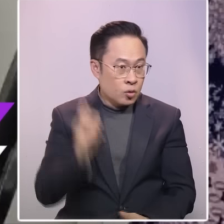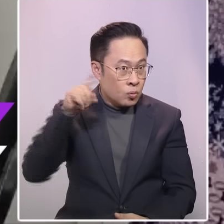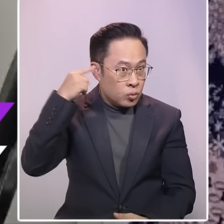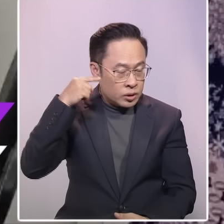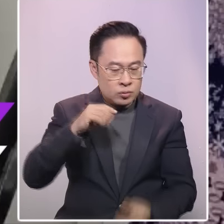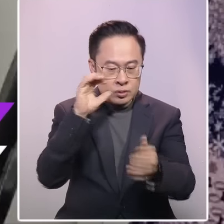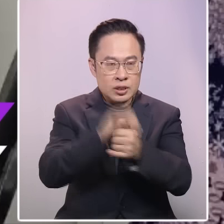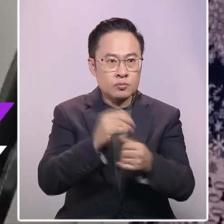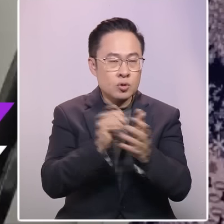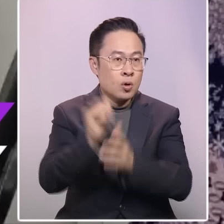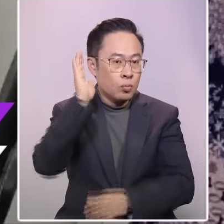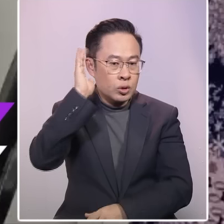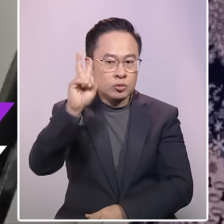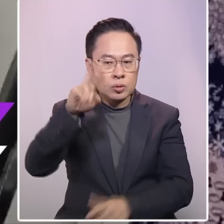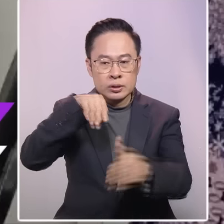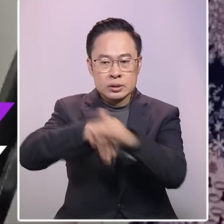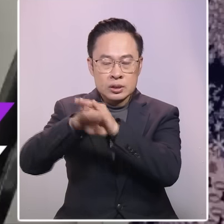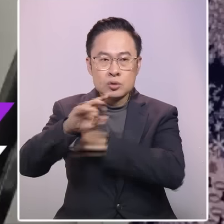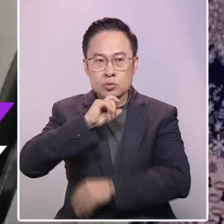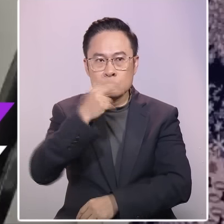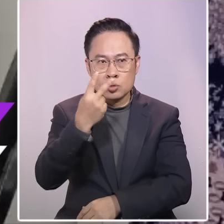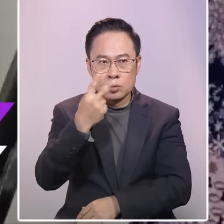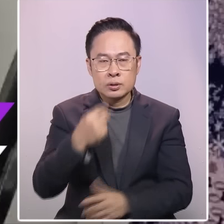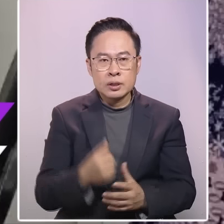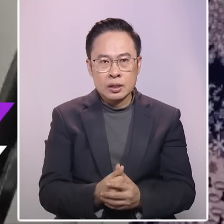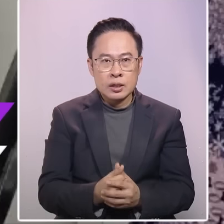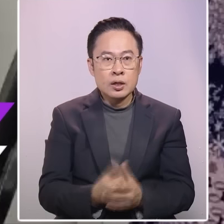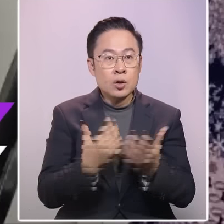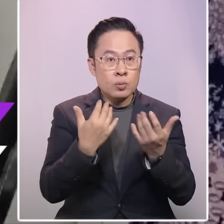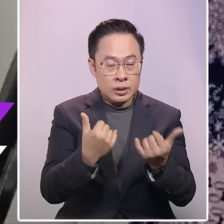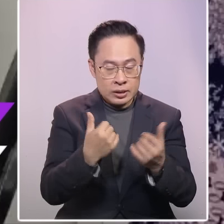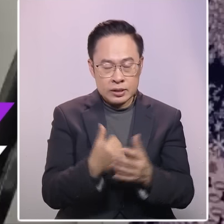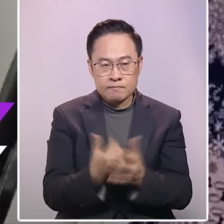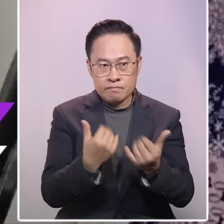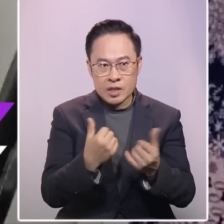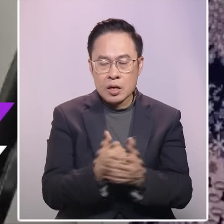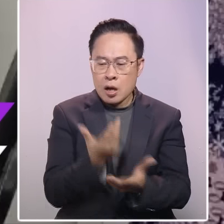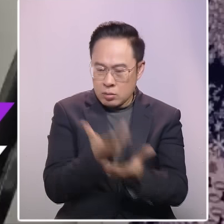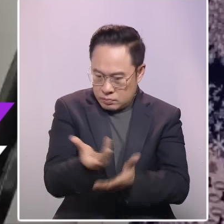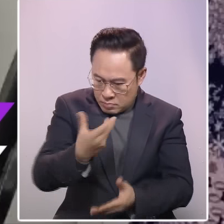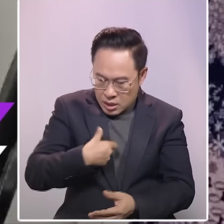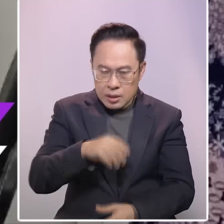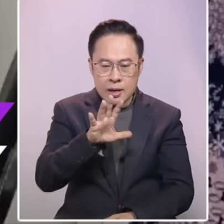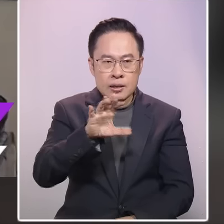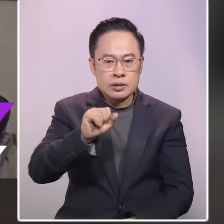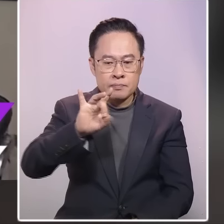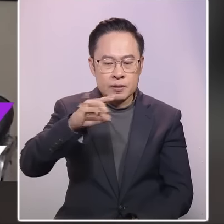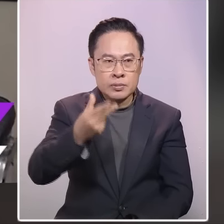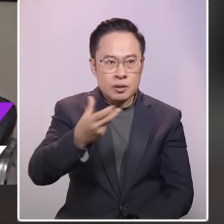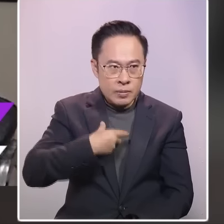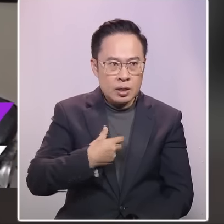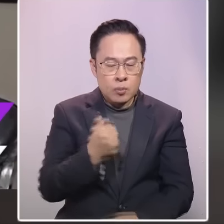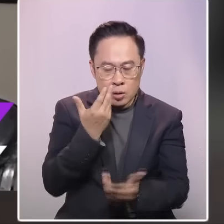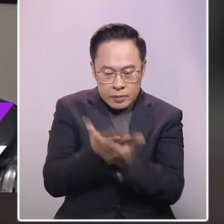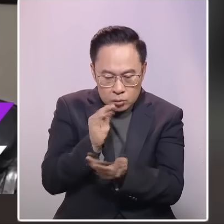1คนส่วนชายอีก 2คนยังคงหลบหนีร้องขอเลยนะคะผู้ก่อเหตุอยากให้นำเงินมาคืนคุณยายด้วยโอเงินเนี่ย